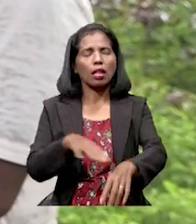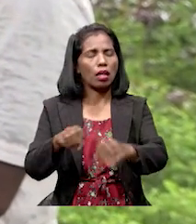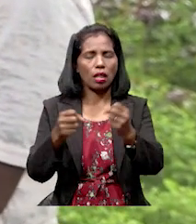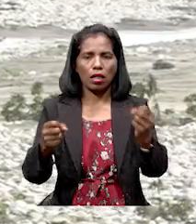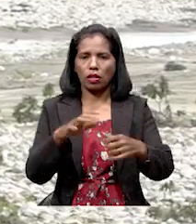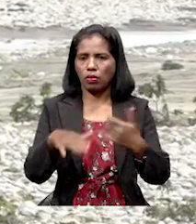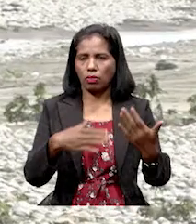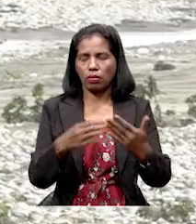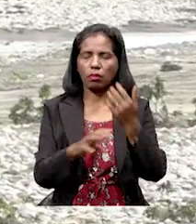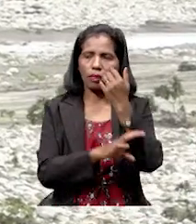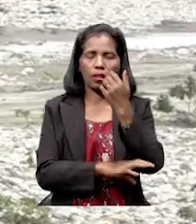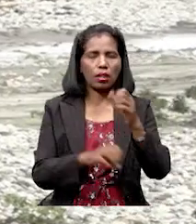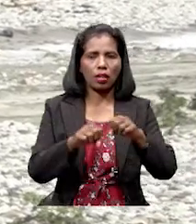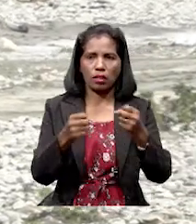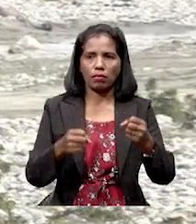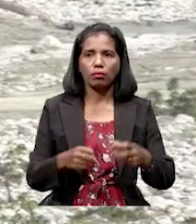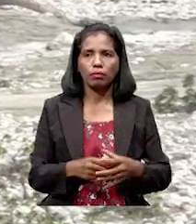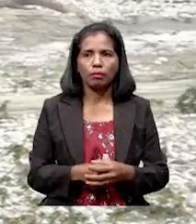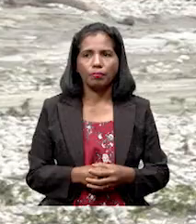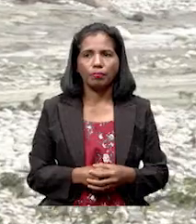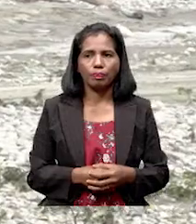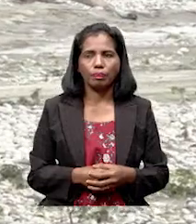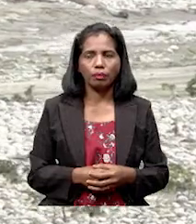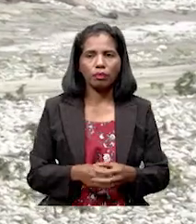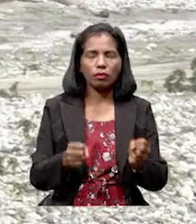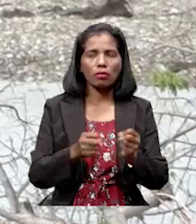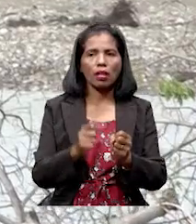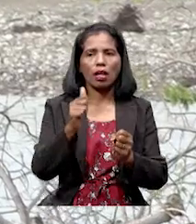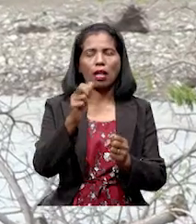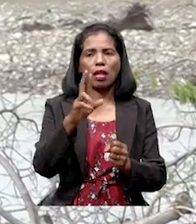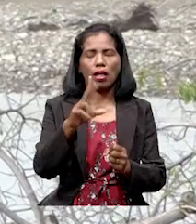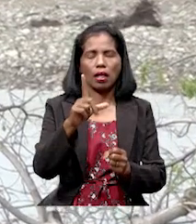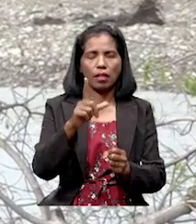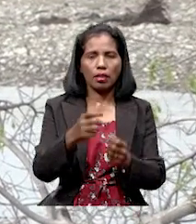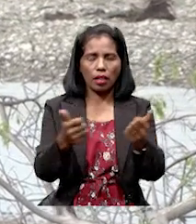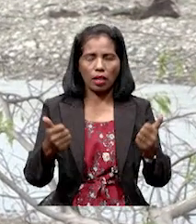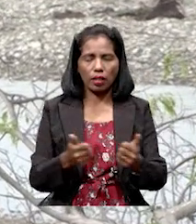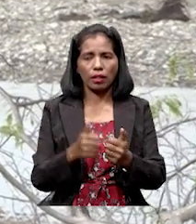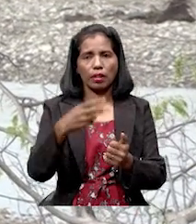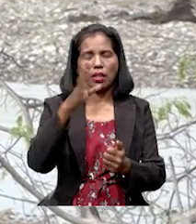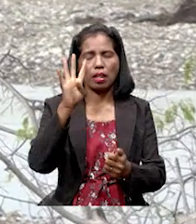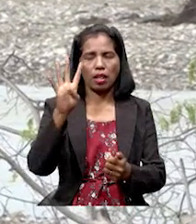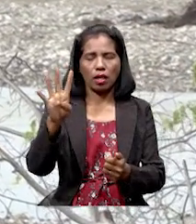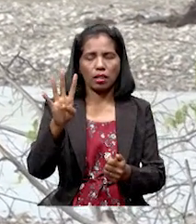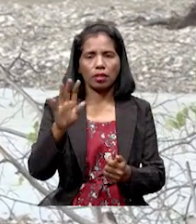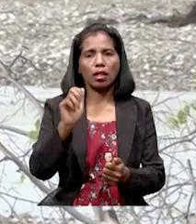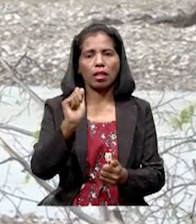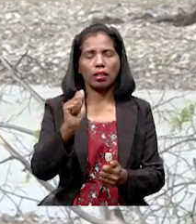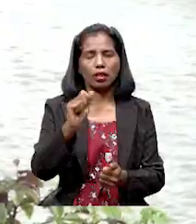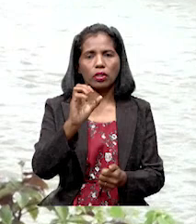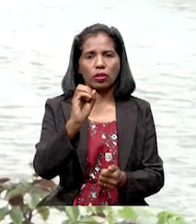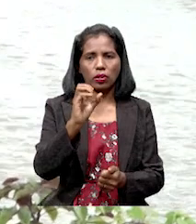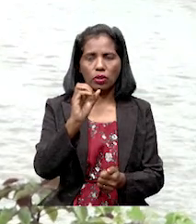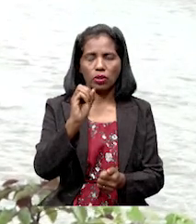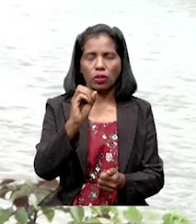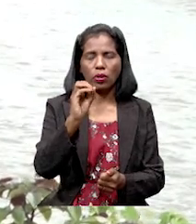mota estraga ko Suku Samalari iha aldeia hat komposto si aldeia Samalari aldeia Sorulai